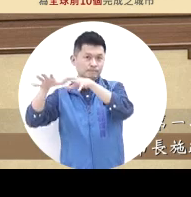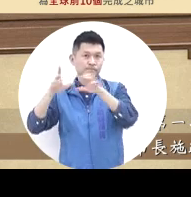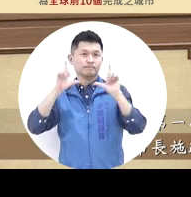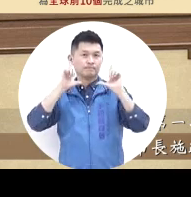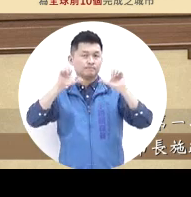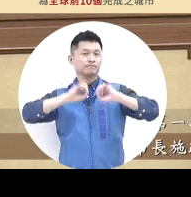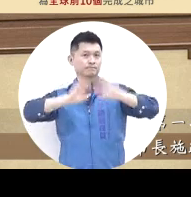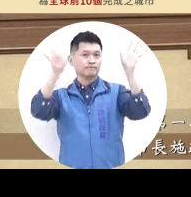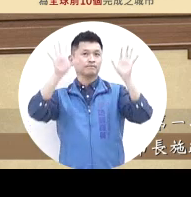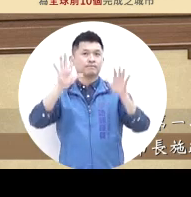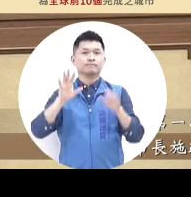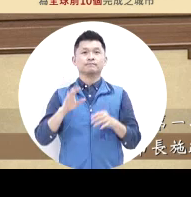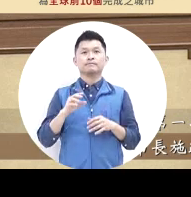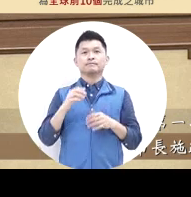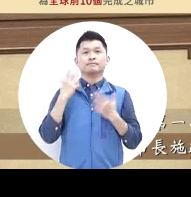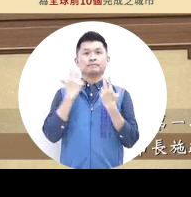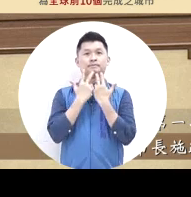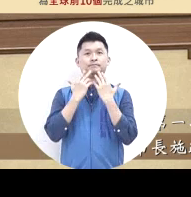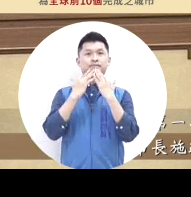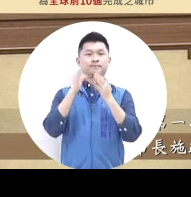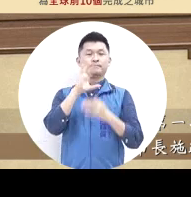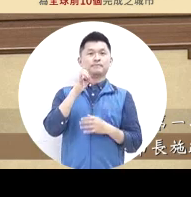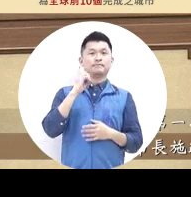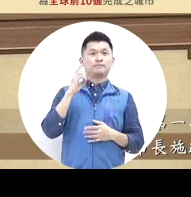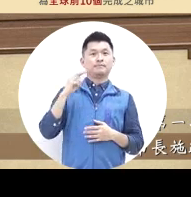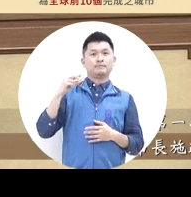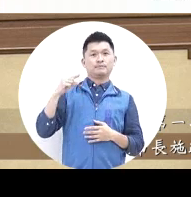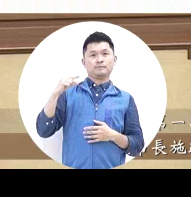市推动 SDGs 的经验。